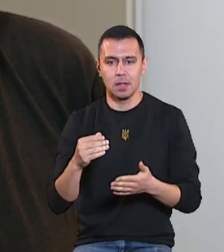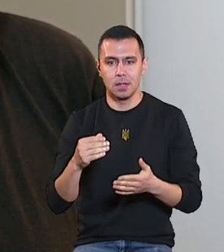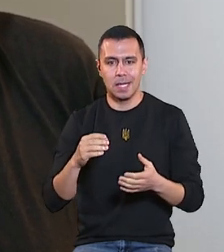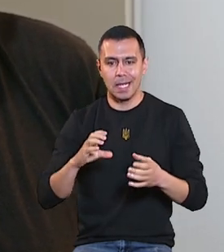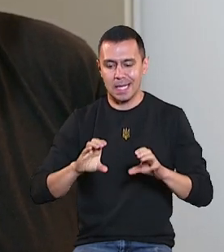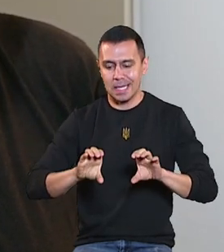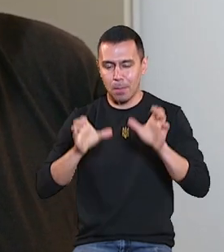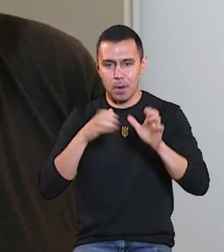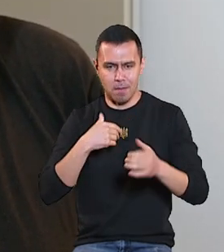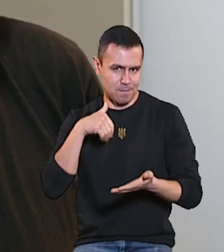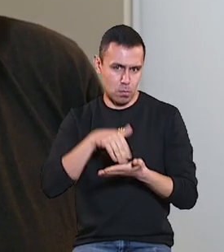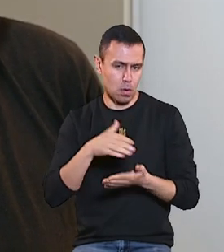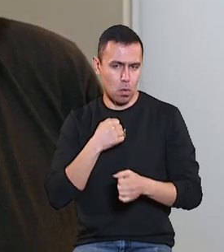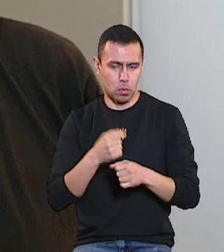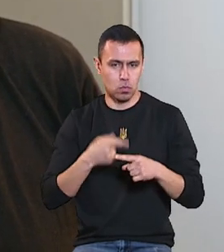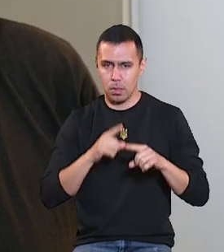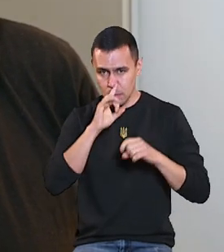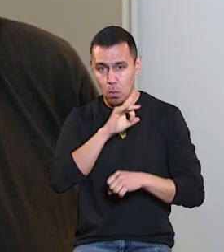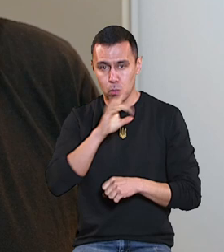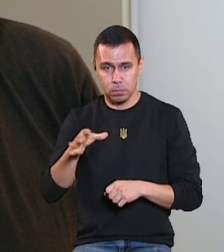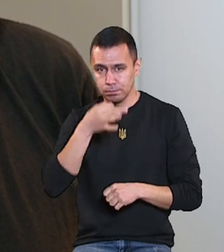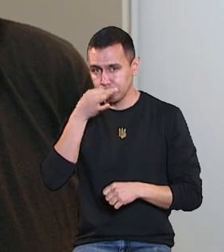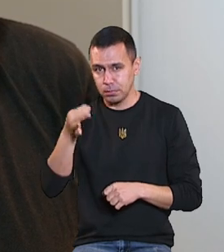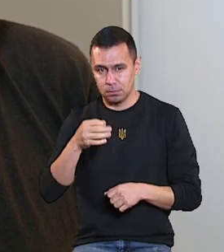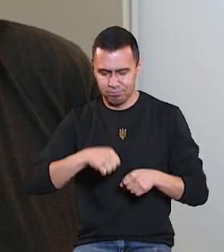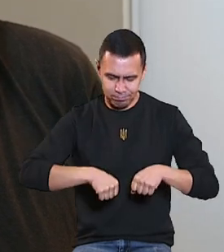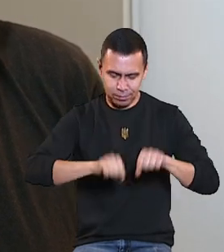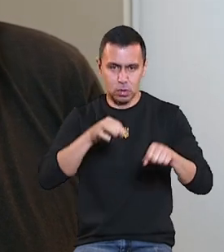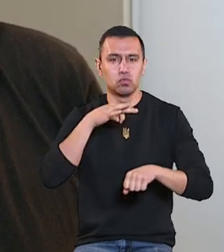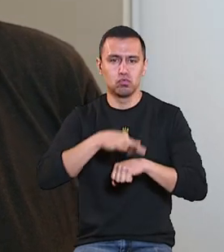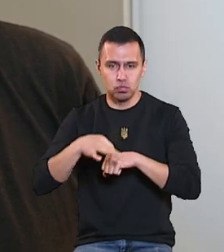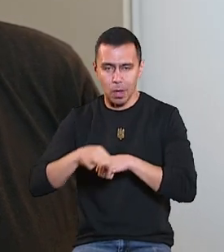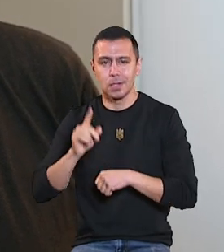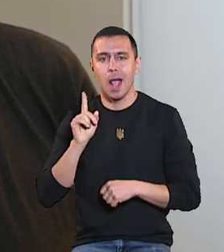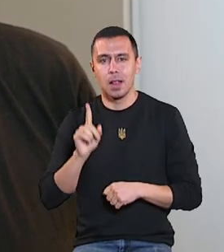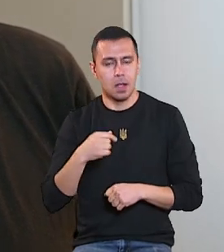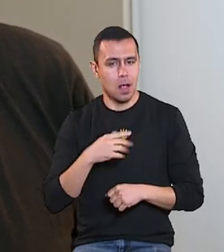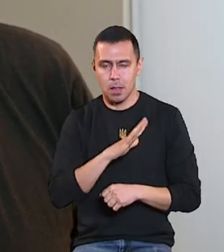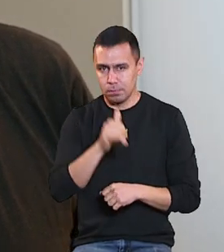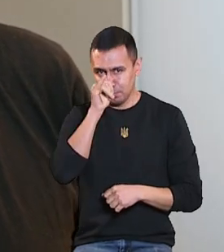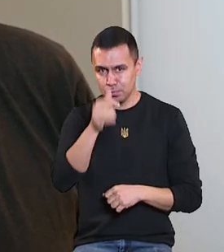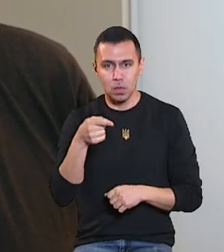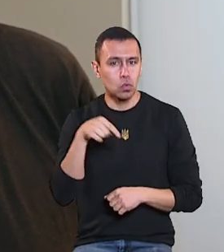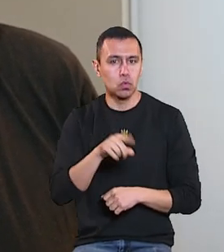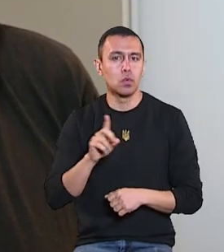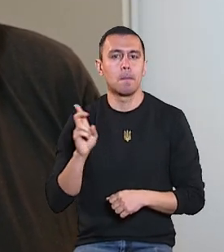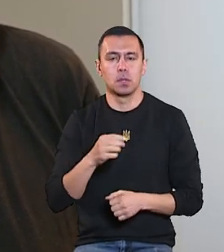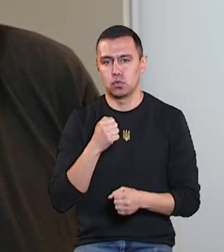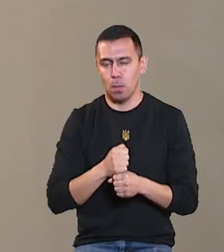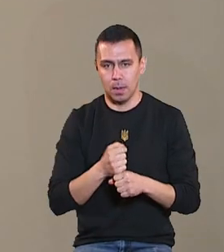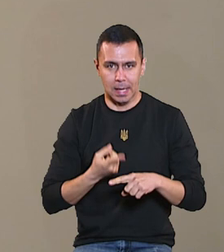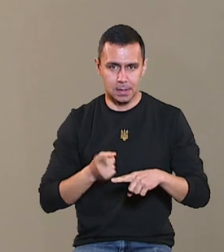цього, я сказав, що я не буду цього робити. Ну, били, знущалися, але я не допустив того, щоб зробити